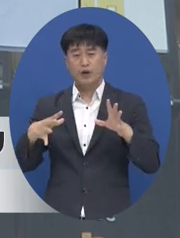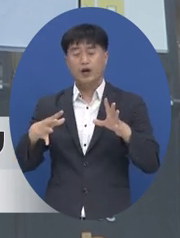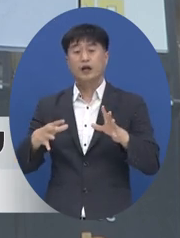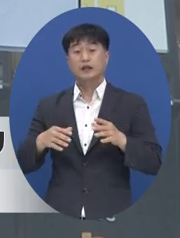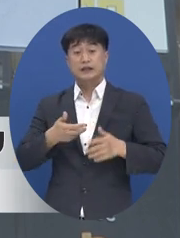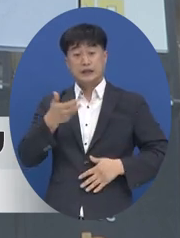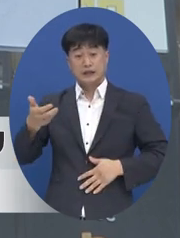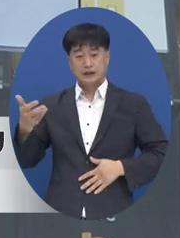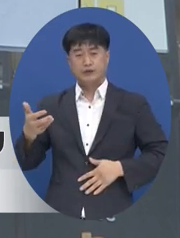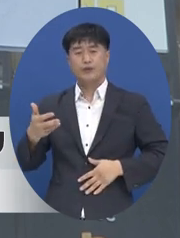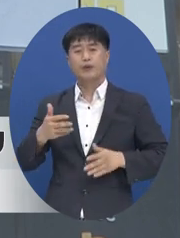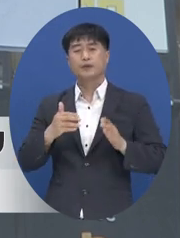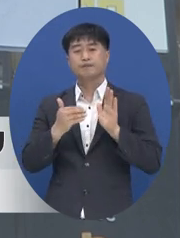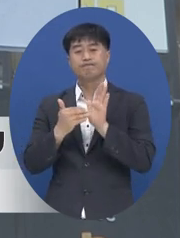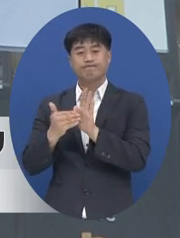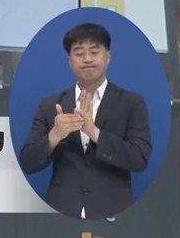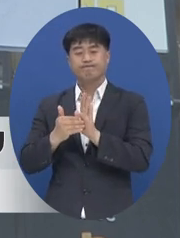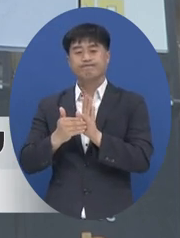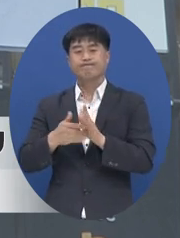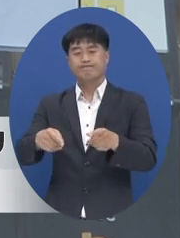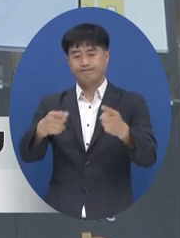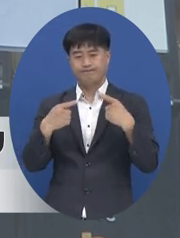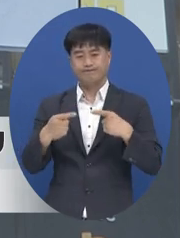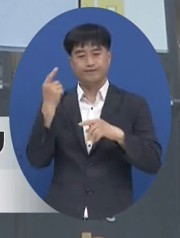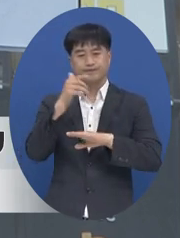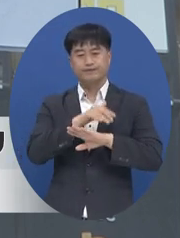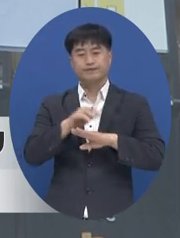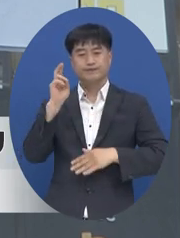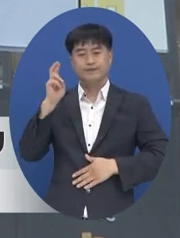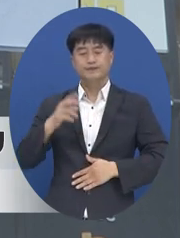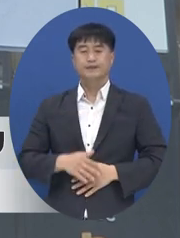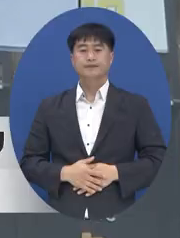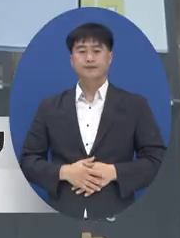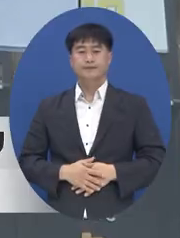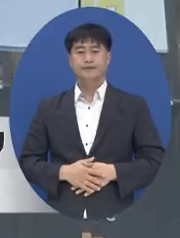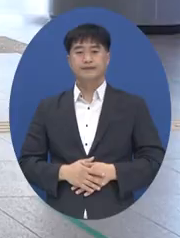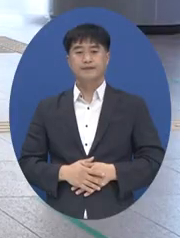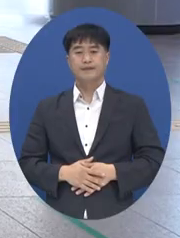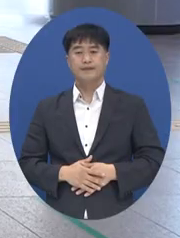에 동참하겠다는 것으로 풀이됩니다 자세한 내용을 취재했습니다